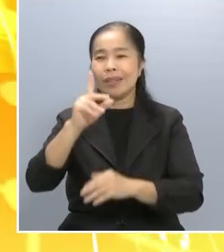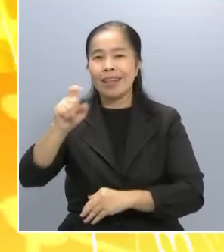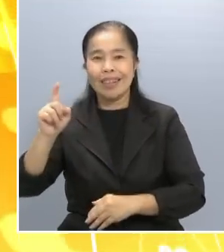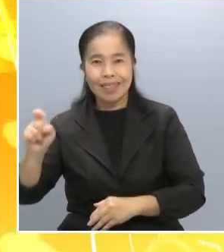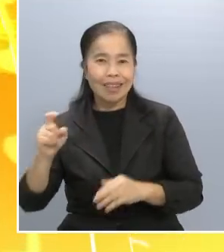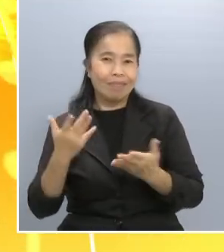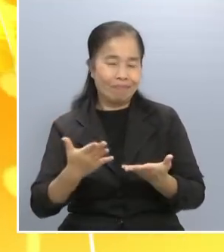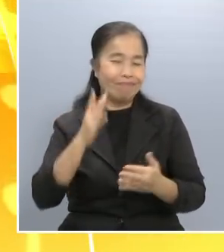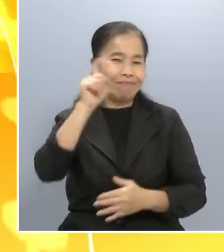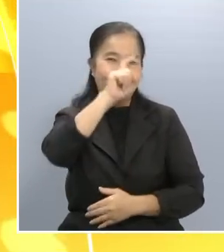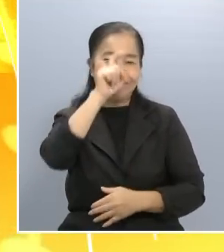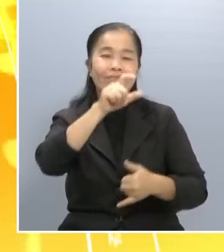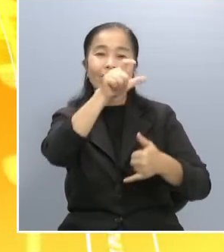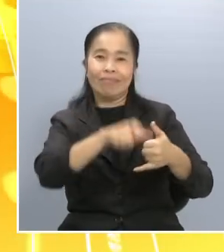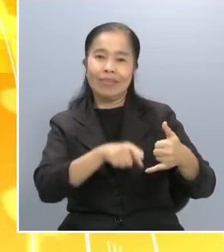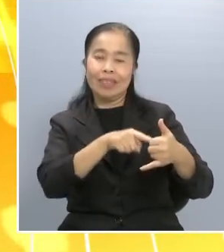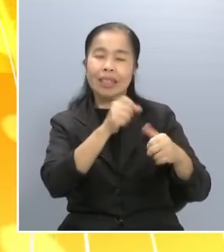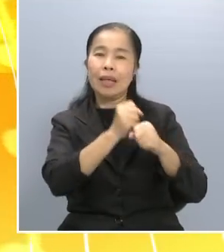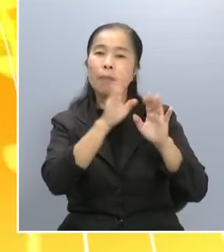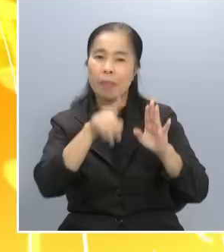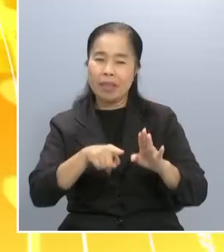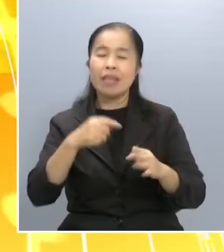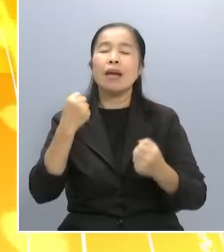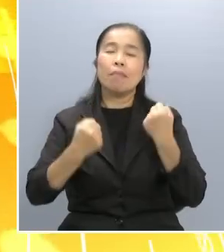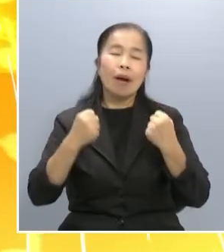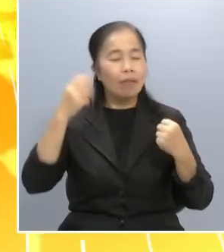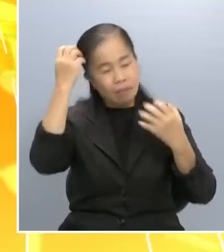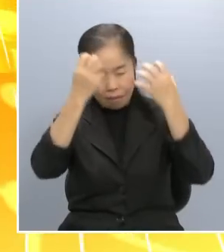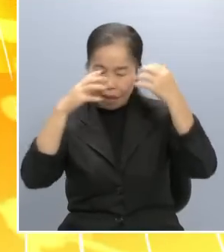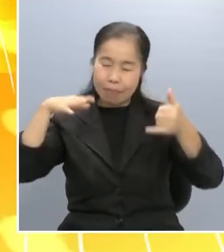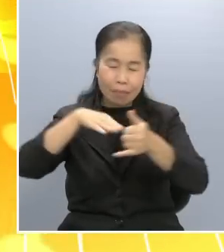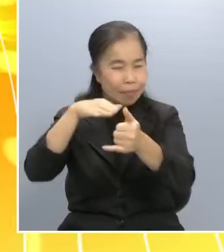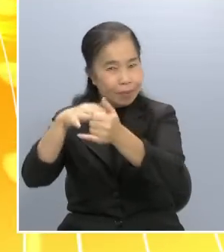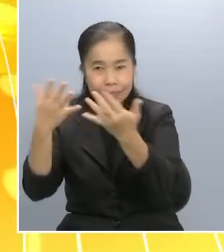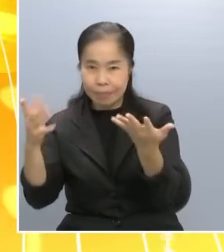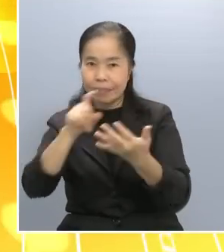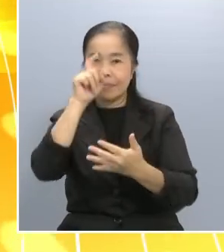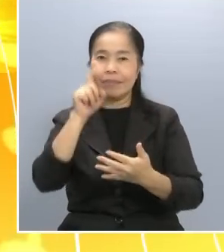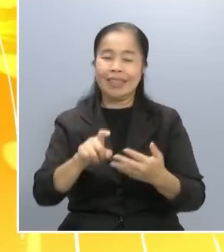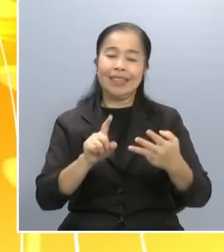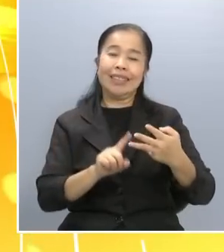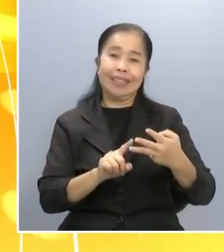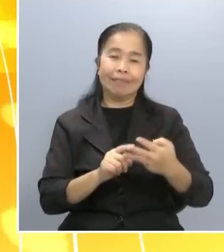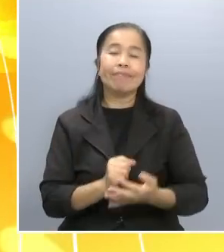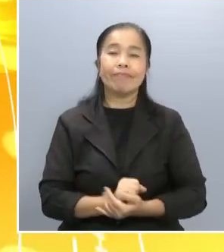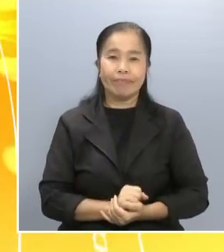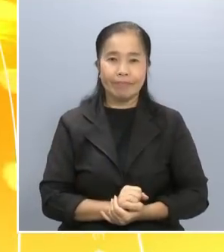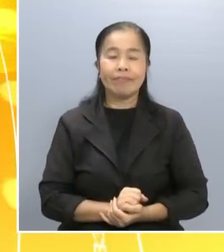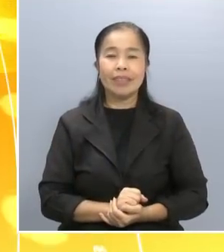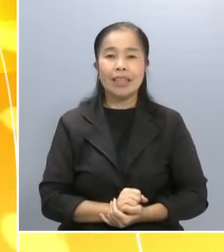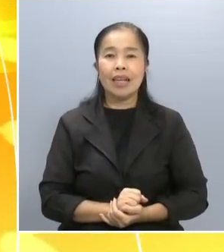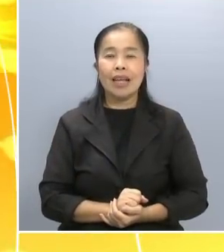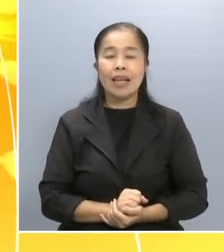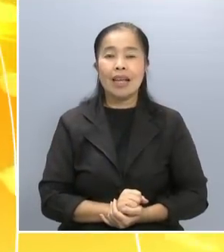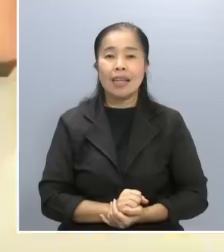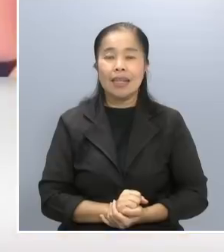มายจากอุบัติเหตุเมาแล้วขับเรื่องนี้ร้อนแรงจริงๆจนกระทั่งในเวลาต่อมา